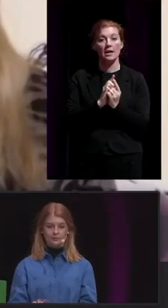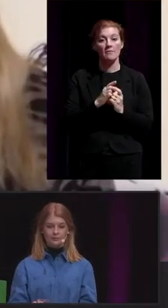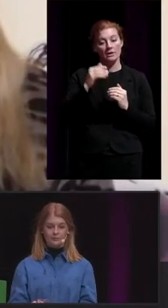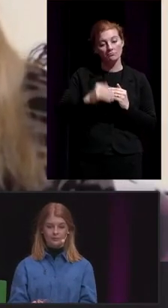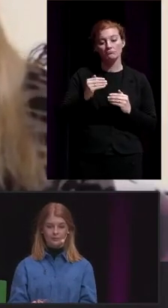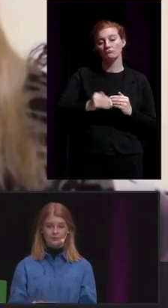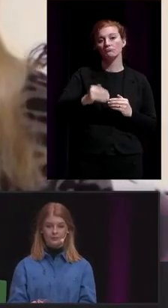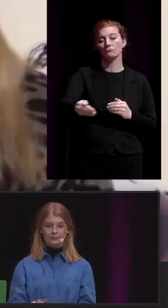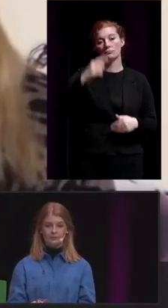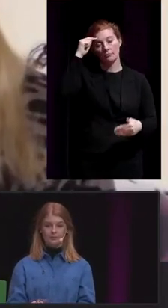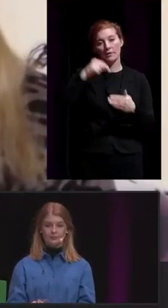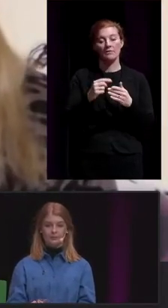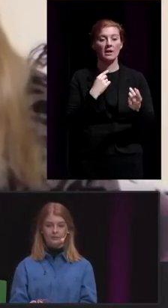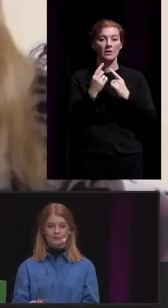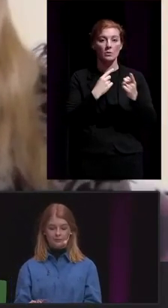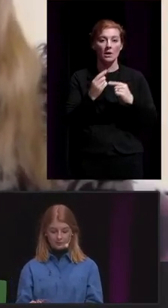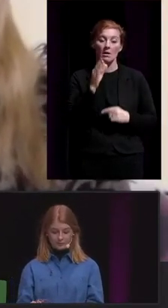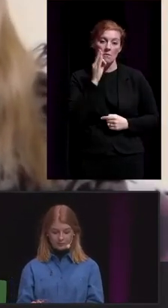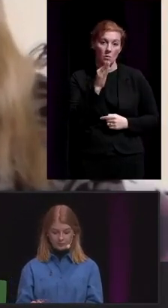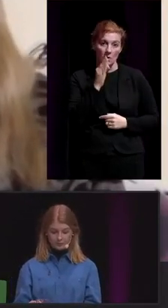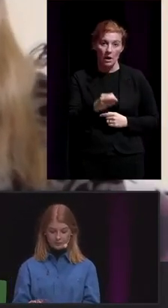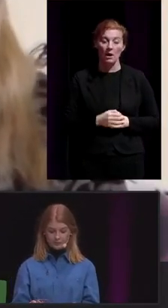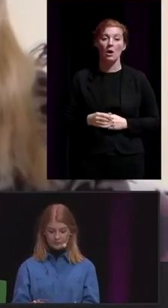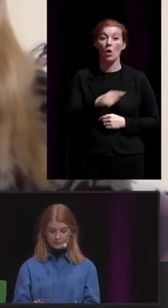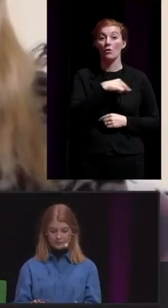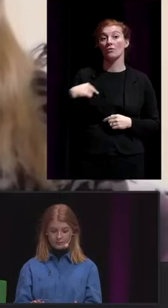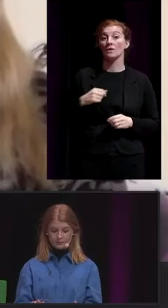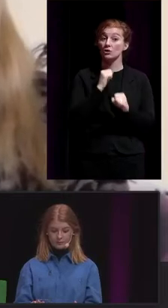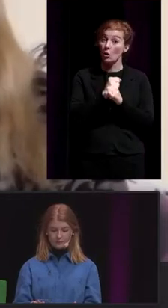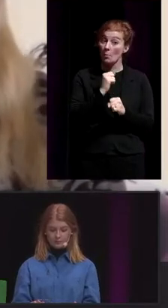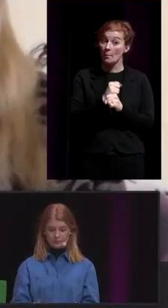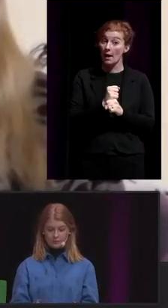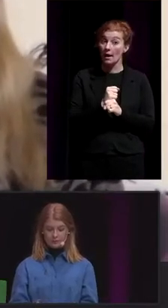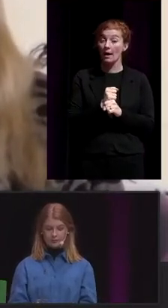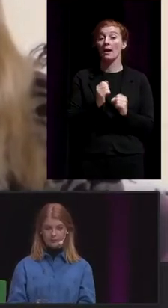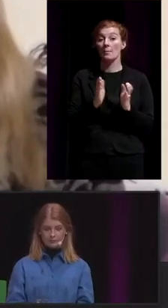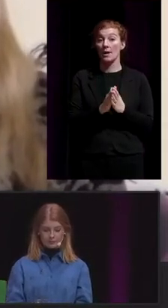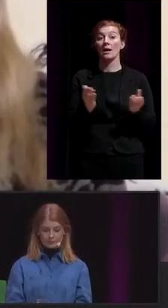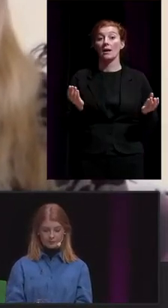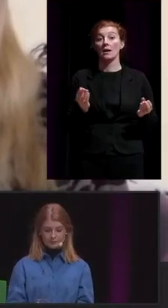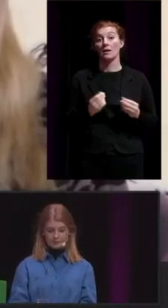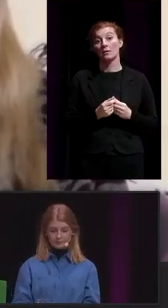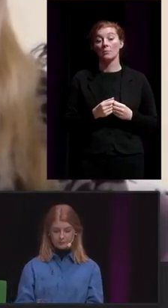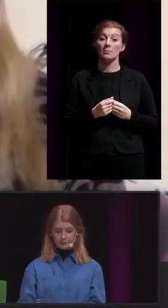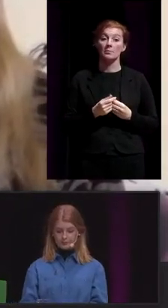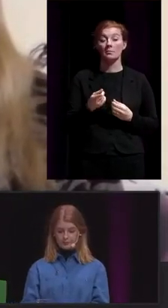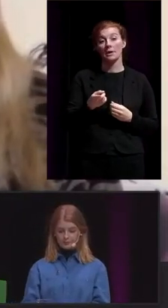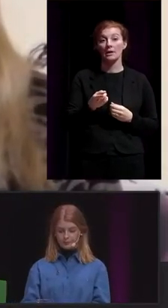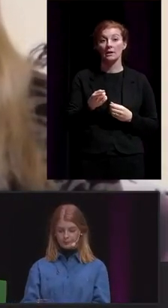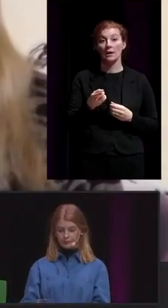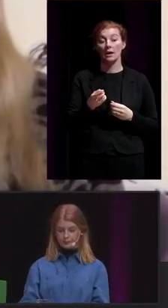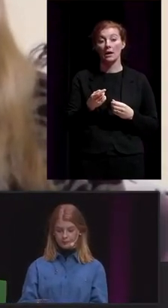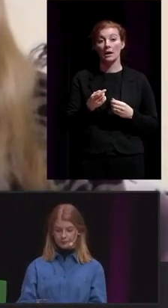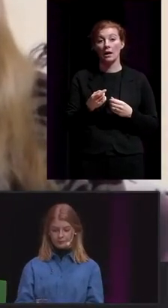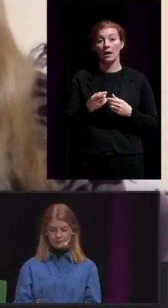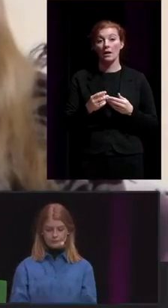regelbundet för att diskutera de här frågorna. Och vi jobbar, kan man säga, efter Demings kvalitetshjul då, där man